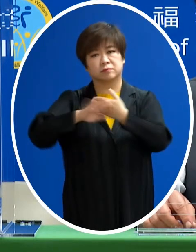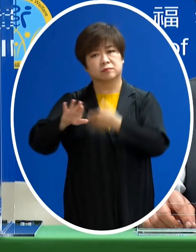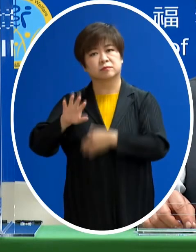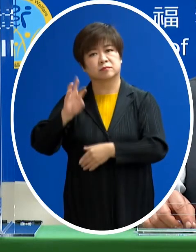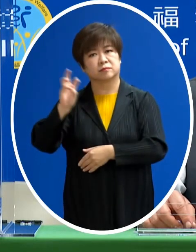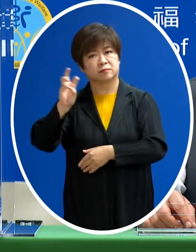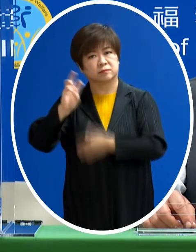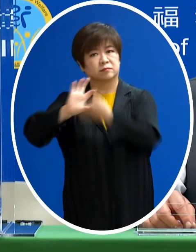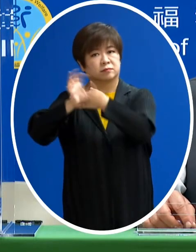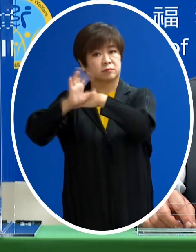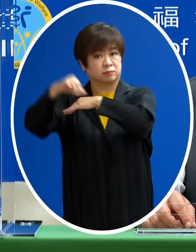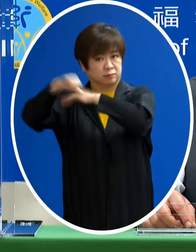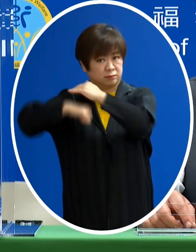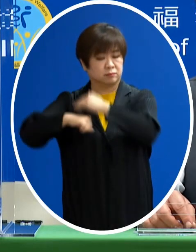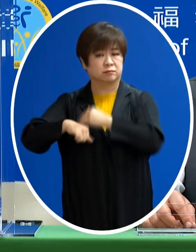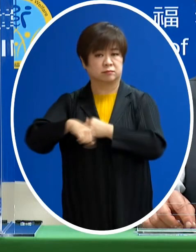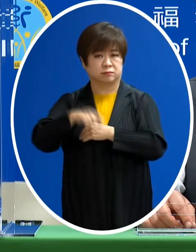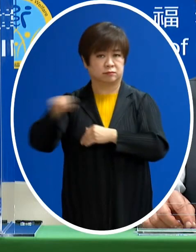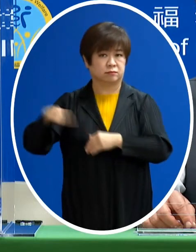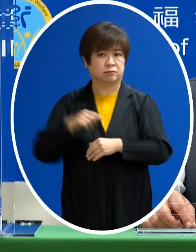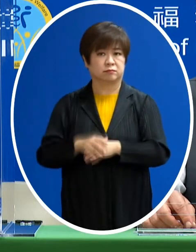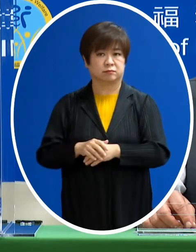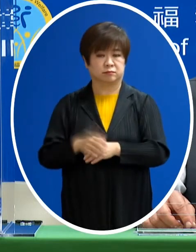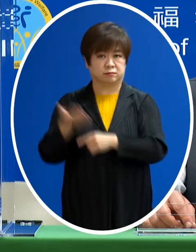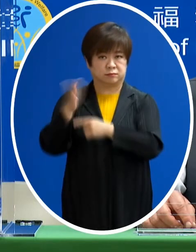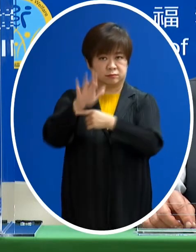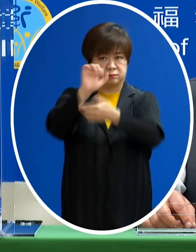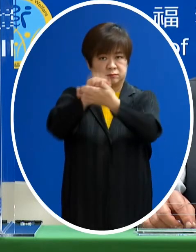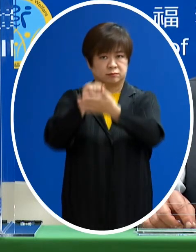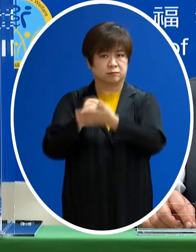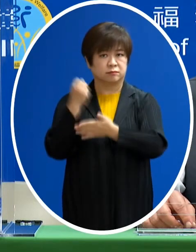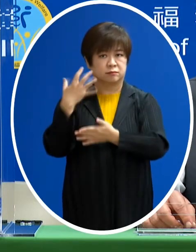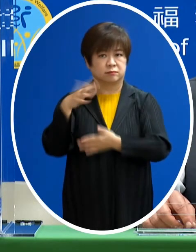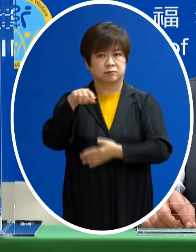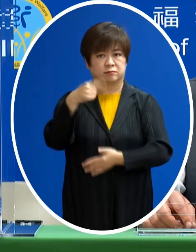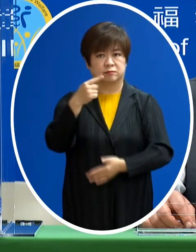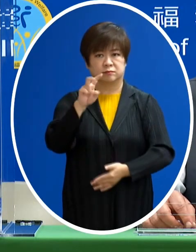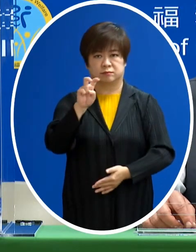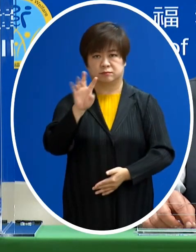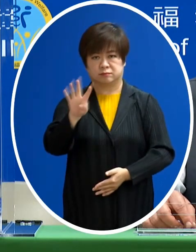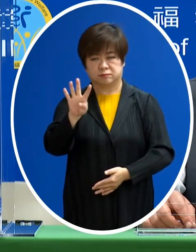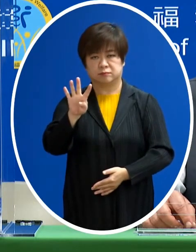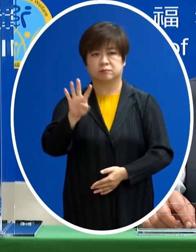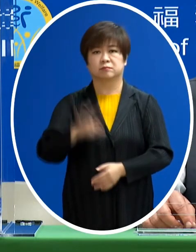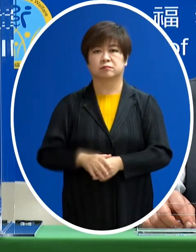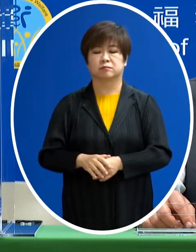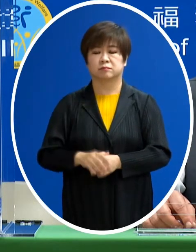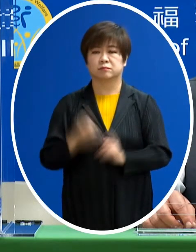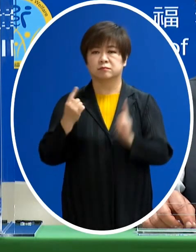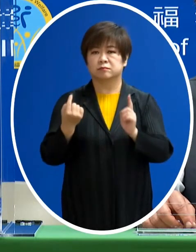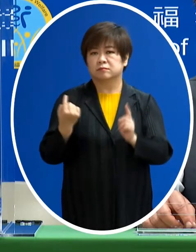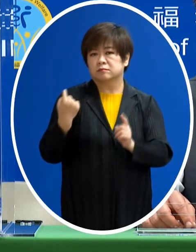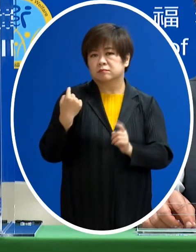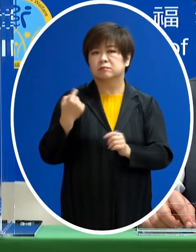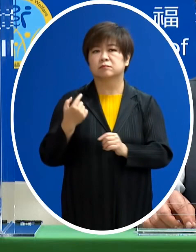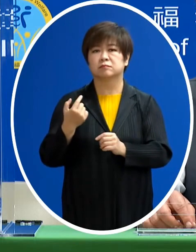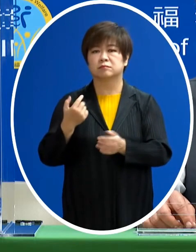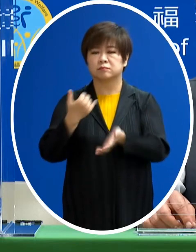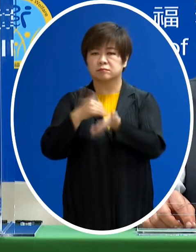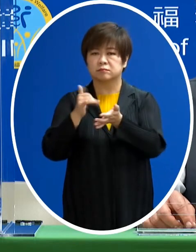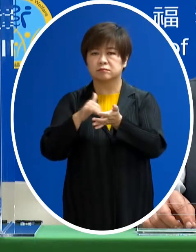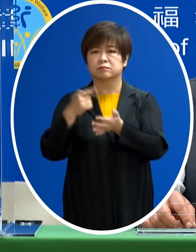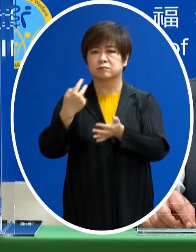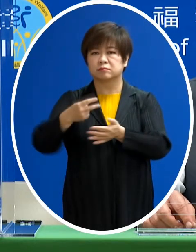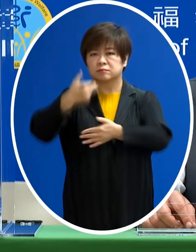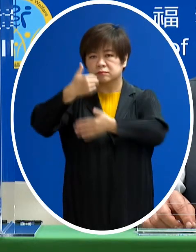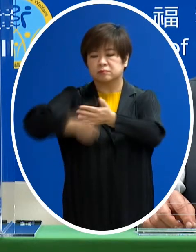30位境外移入的病例，那死亡的个案哈、哦、有124个哈、哦，比前一天哈、哦、都还来稍微少一些。